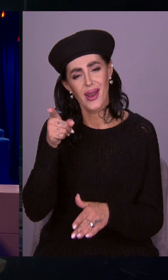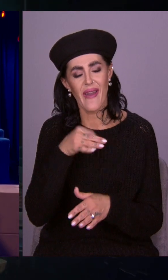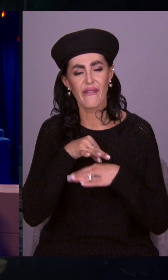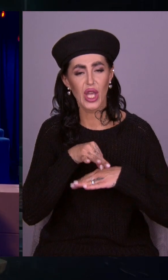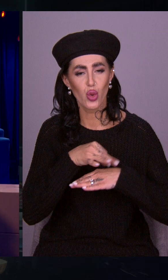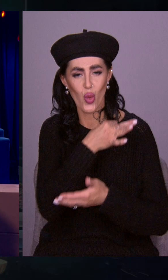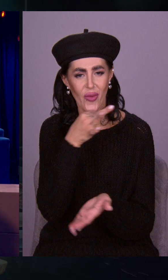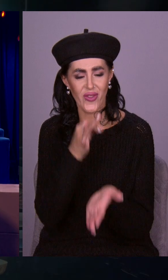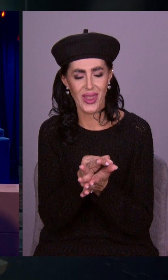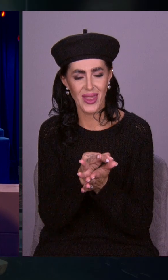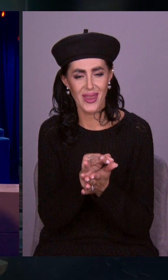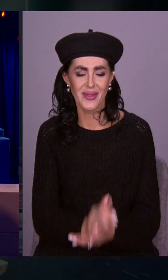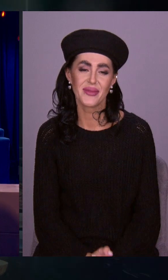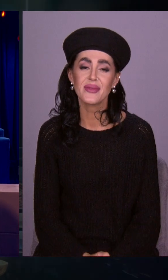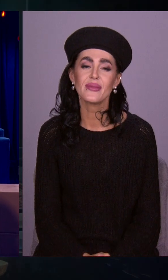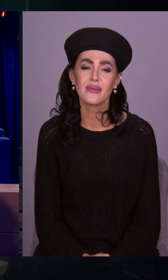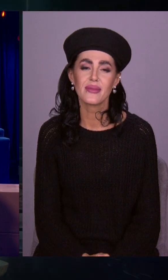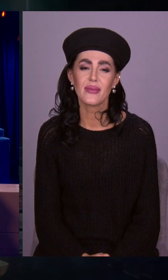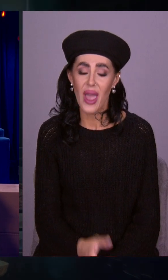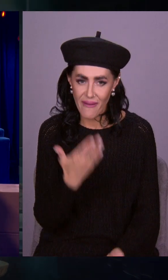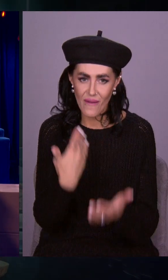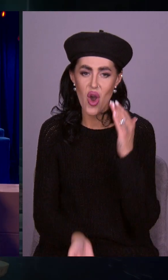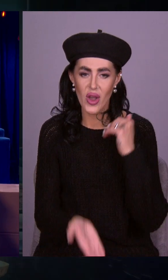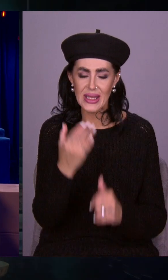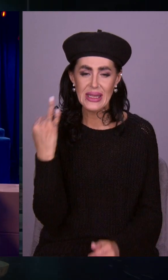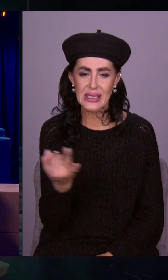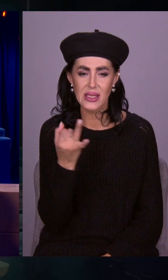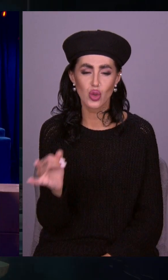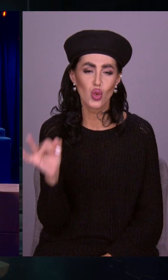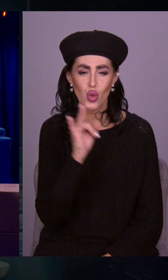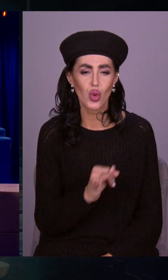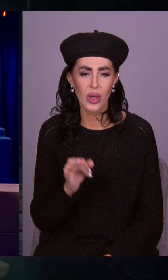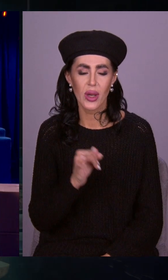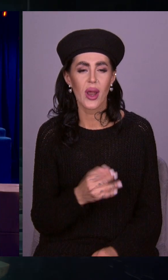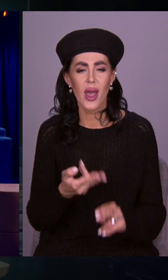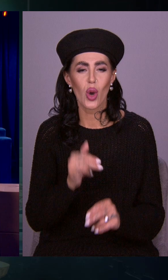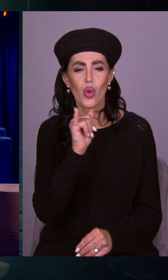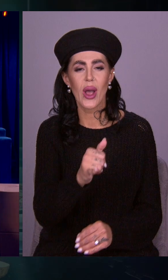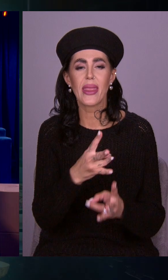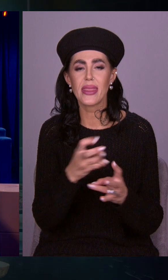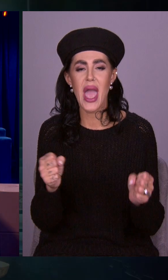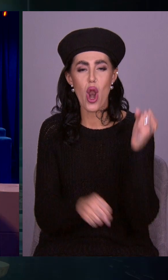виконувати. Дякую тобі. Це не буде історія, що єдиний чоловік на землі сказав, що в нього не робоча сторона.